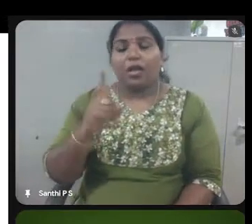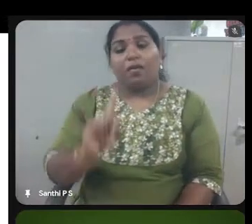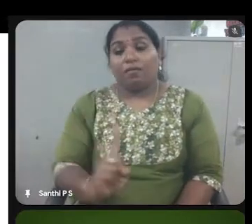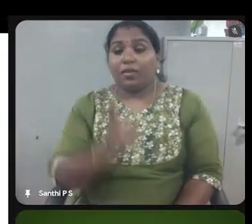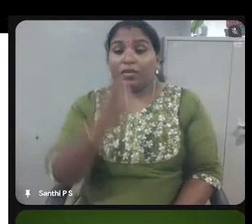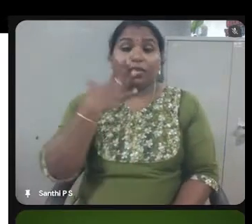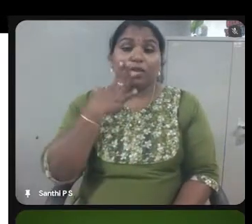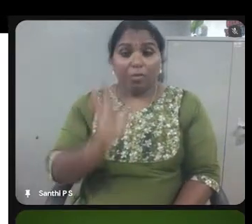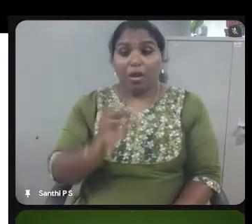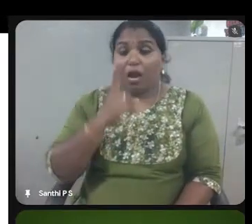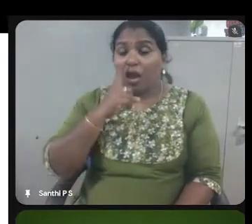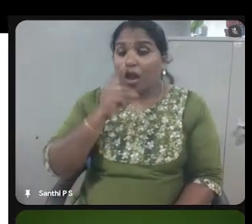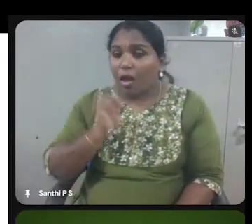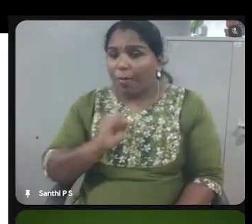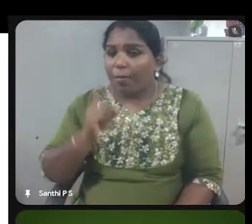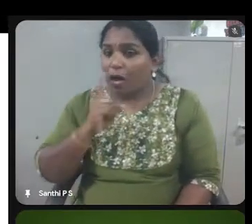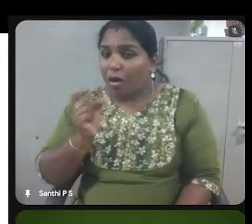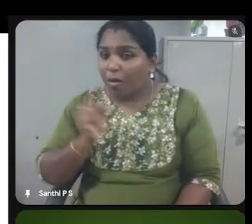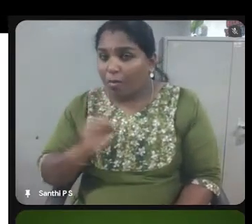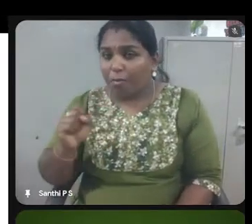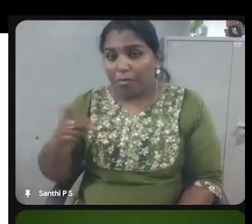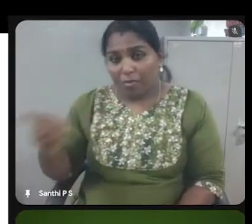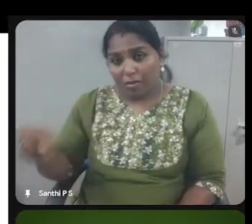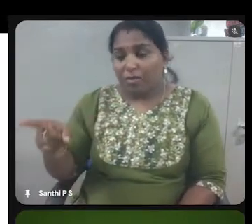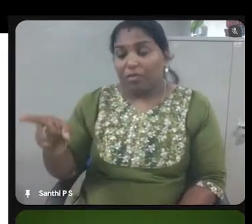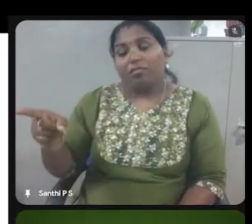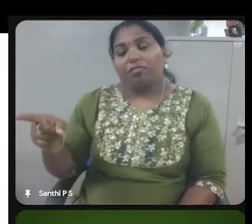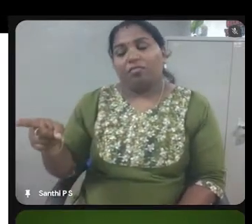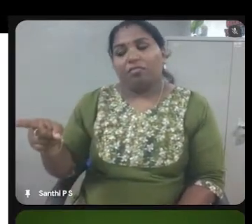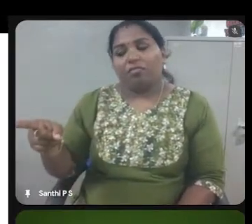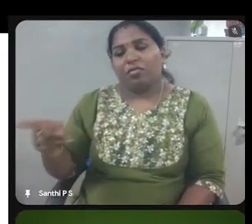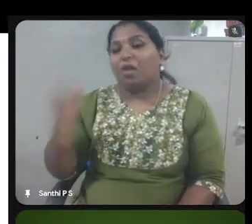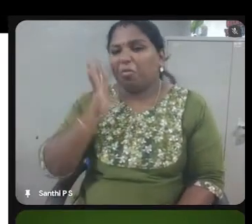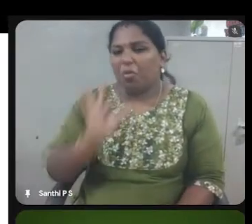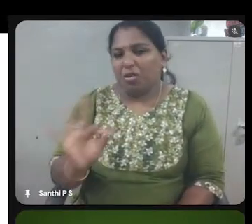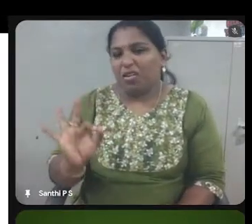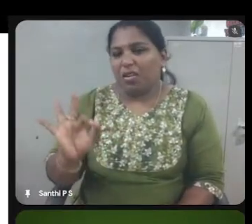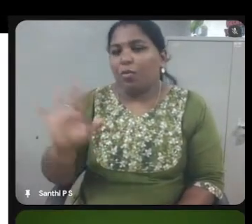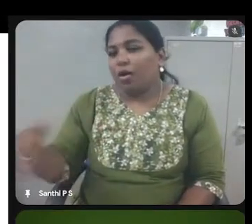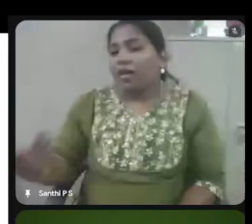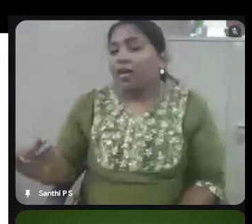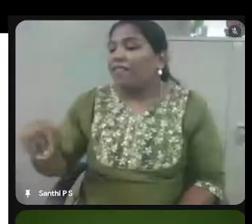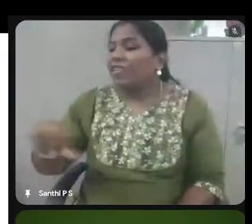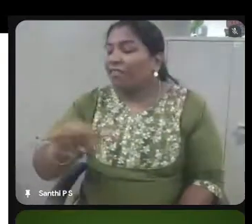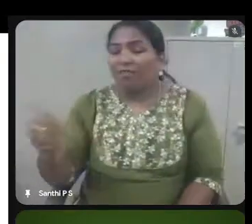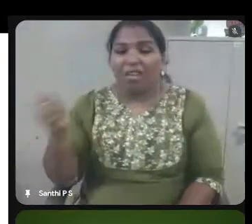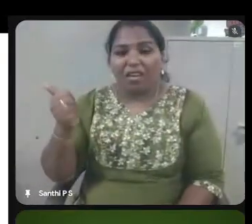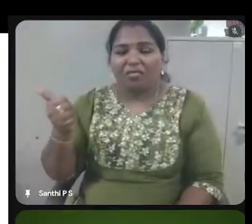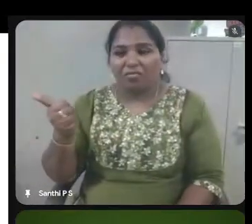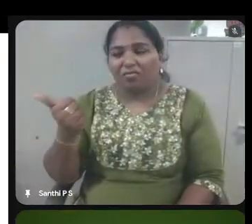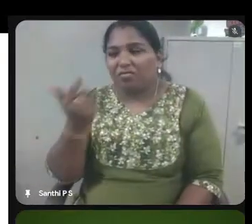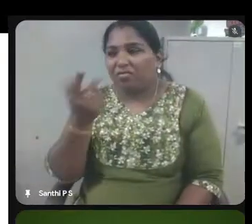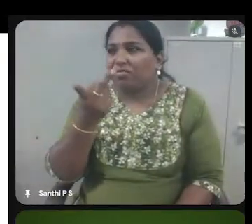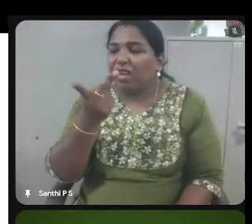ആ എൽഡർലി ഗ്രാൻഡ് പേരൻസിന് കൊടുത്തേ പറ്റത്തുള്ളൂ. കാരണം അവർക്ക് വേറെ ഒരു സോഴ്സ്